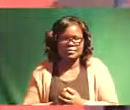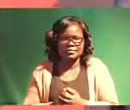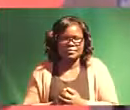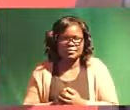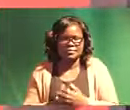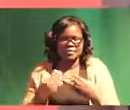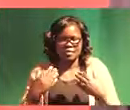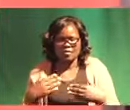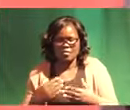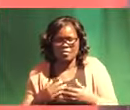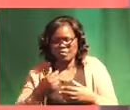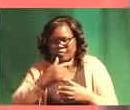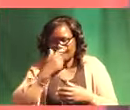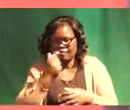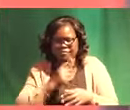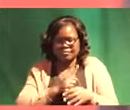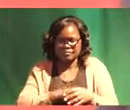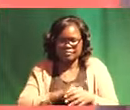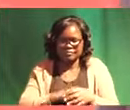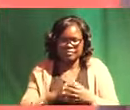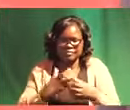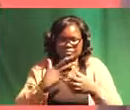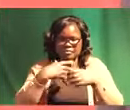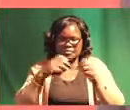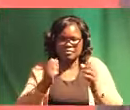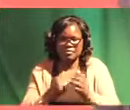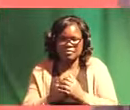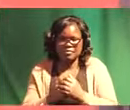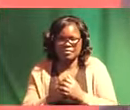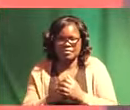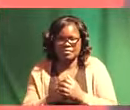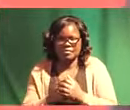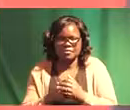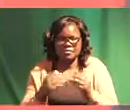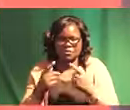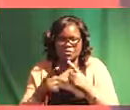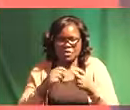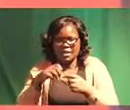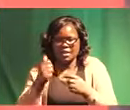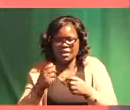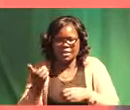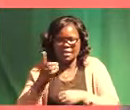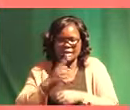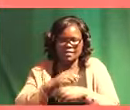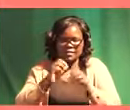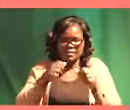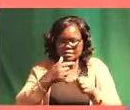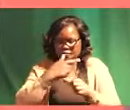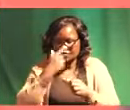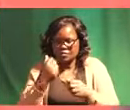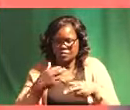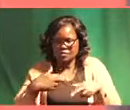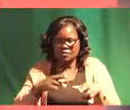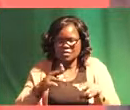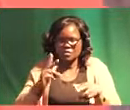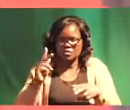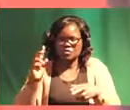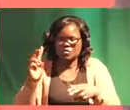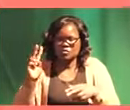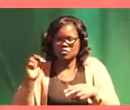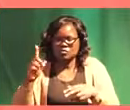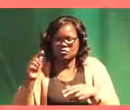hobeto kwa sababu ya haraka. Mheshimiwa Rais, so, utakuja siku nyingine, nimekubali kwa sababu umesema barabara ya Kunate